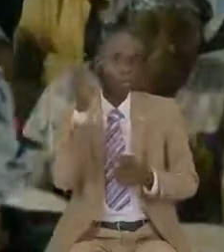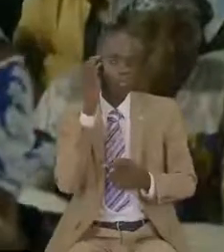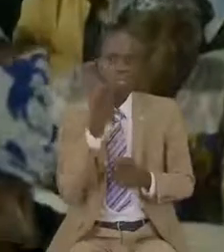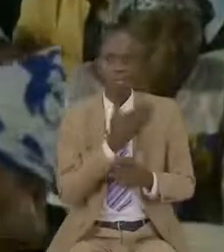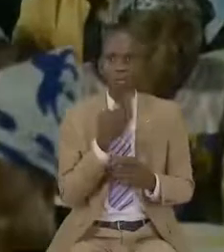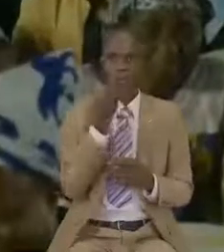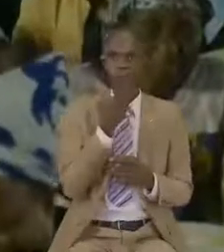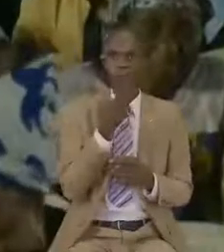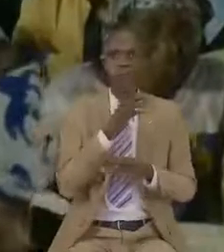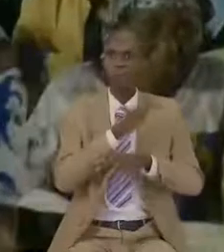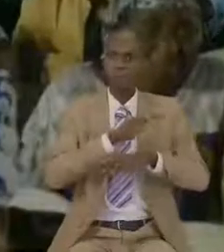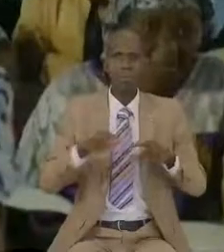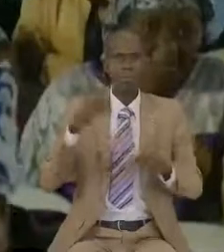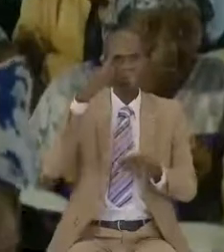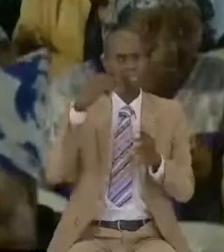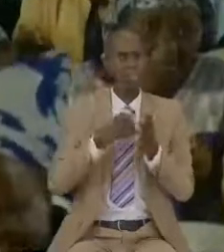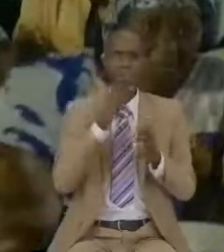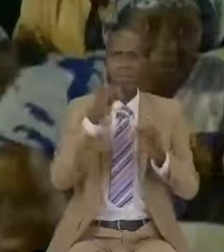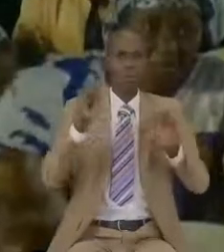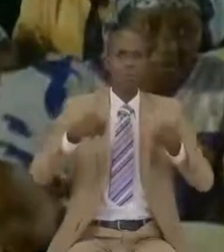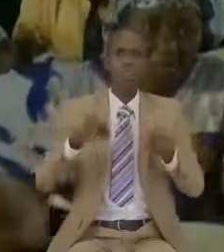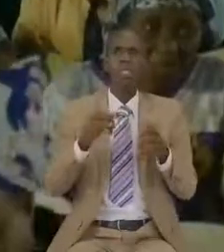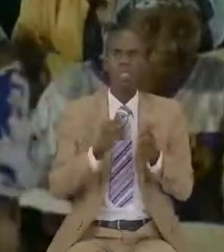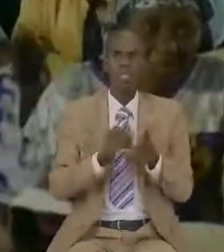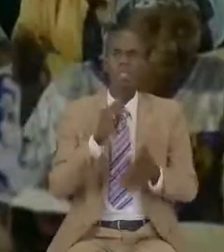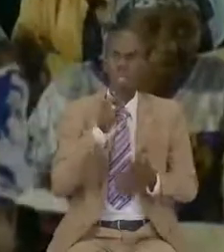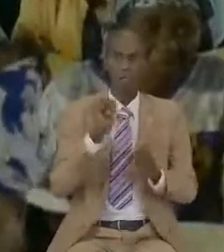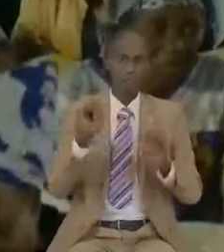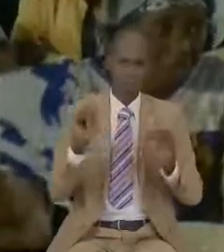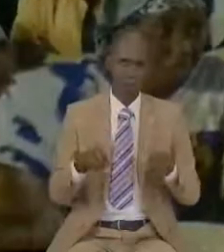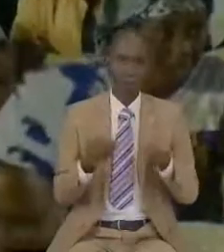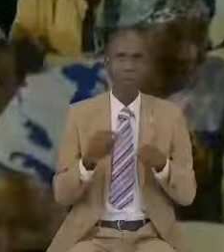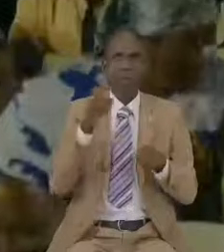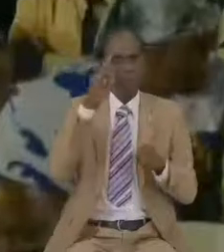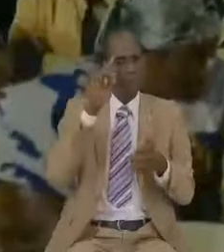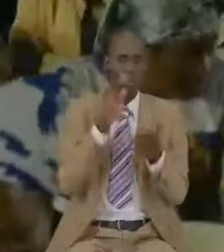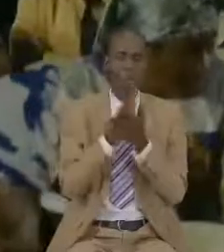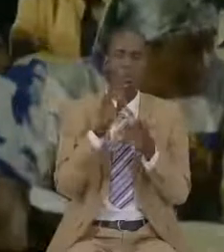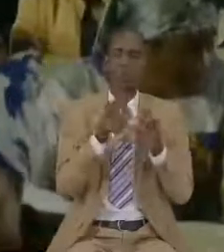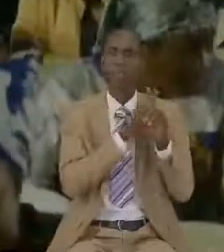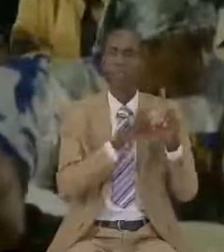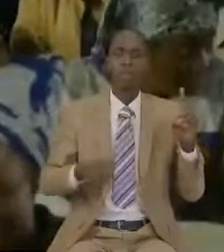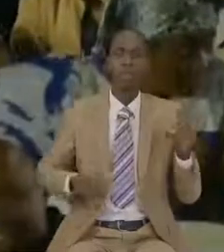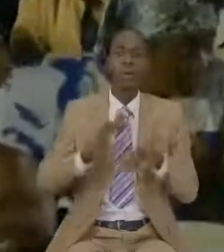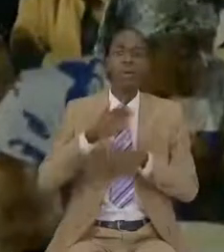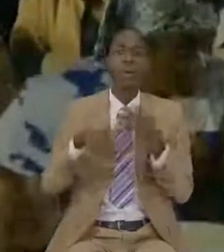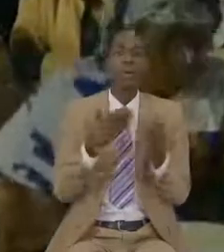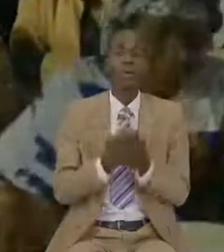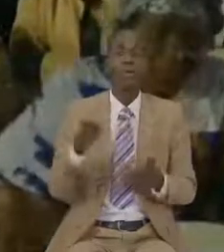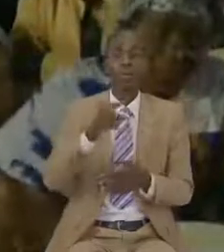Vous qui avez donné votre vie au Seigneur, si un conseil ne vous a atteint, n'importe où vous êtes,